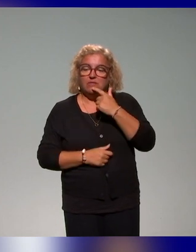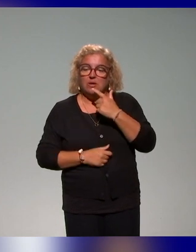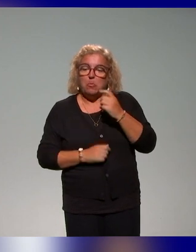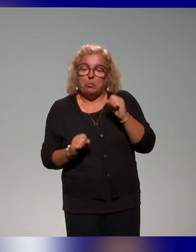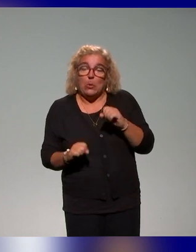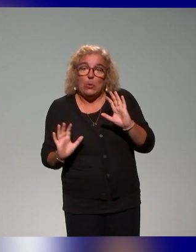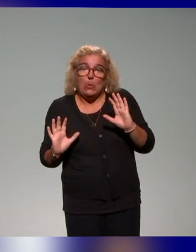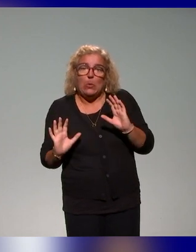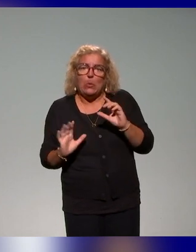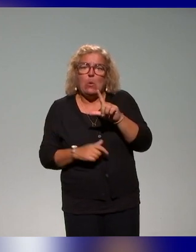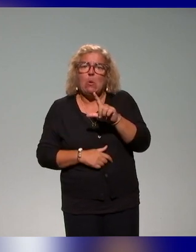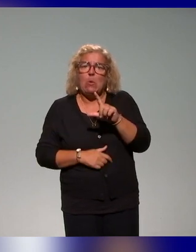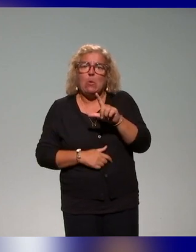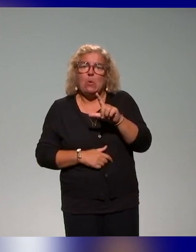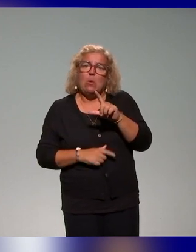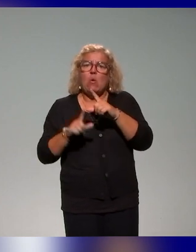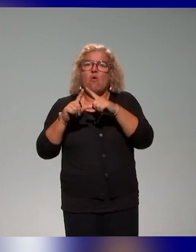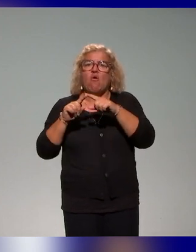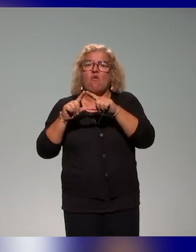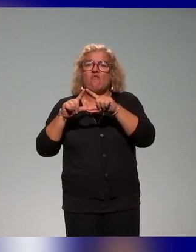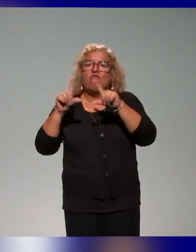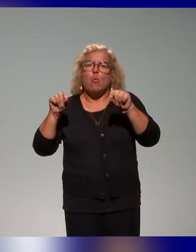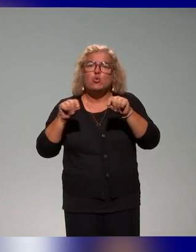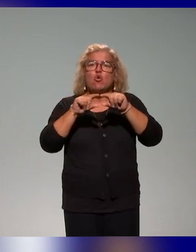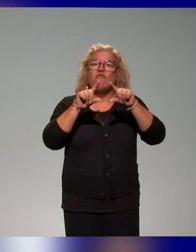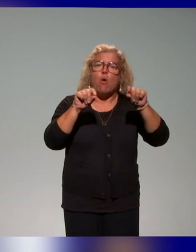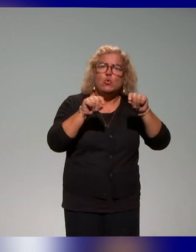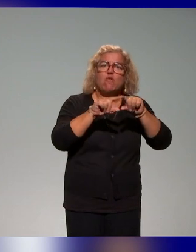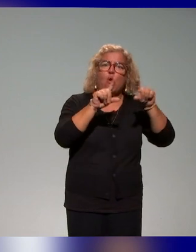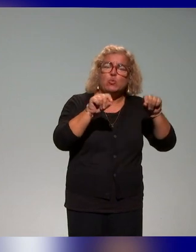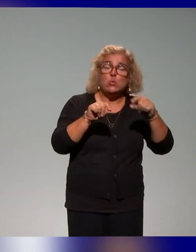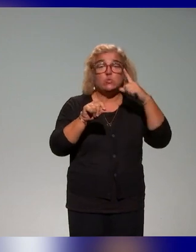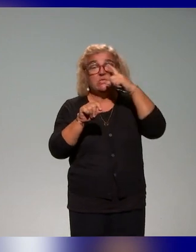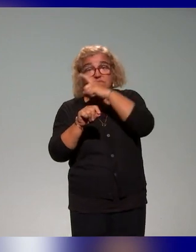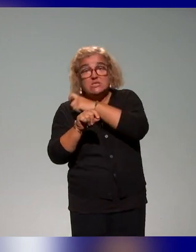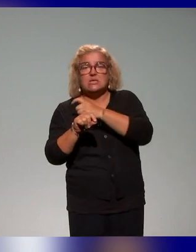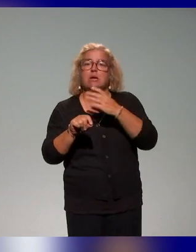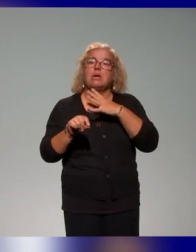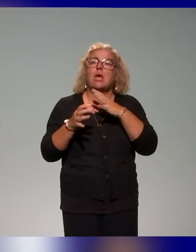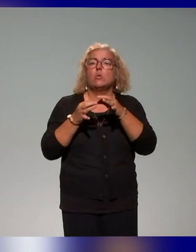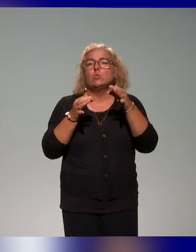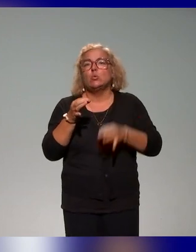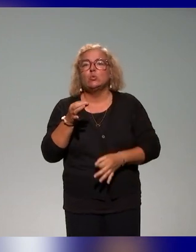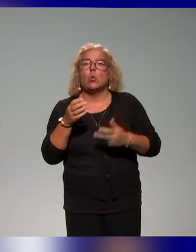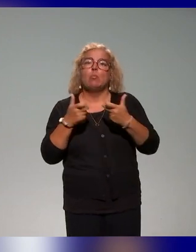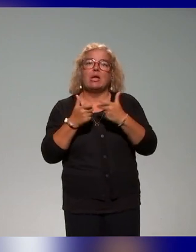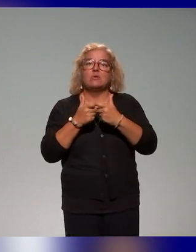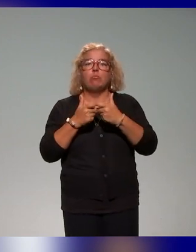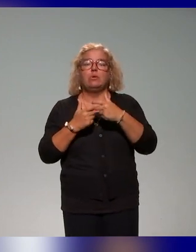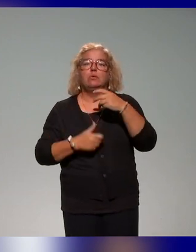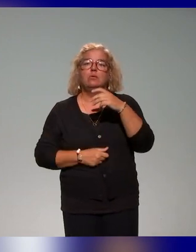pas mal de mal avec les formules dans différents formats. Alors, il y a aussi des solutions de type Scénarii